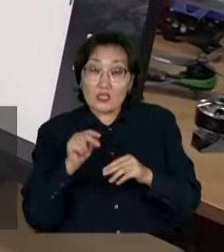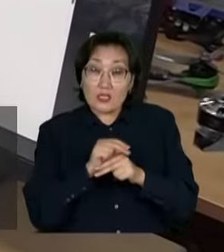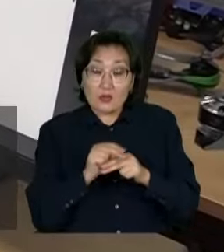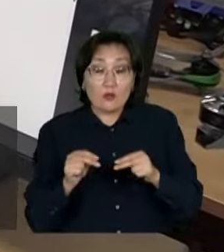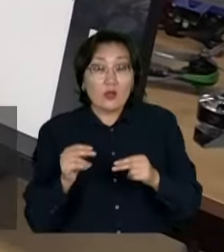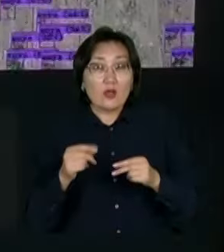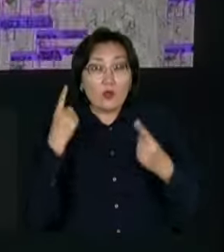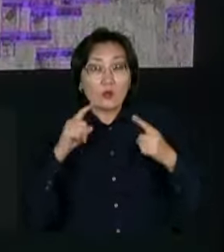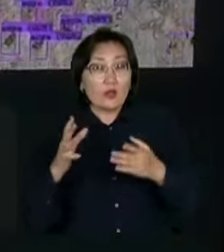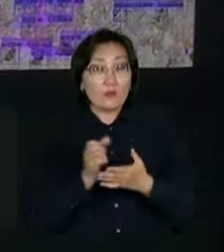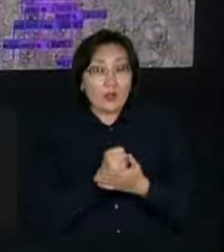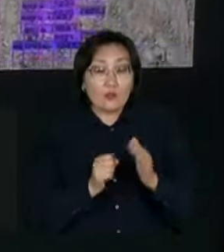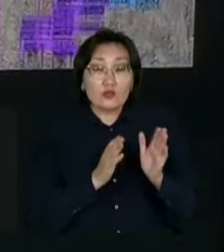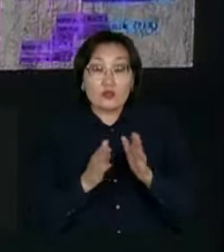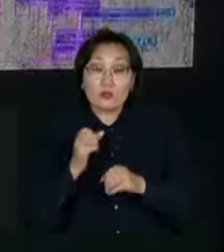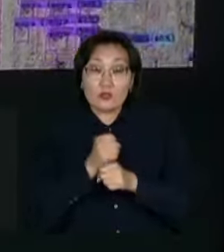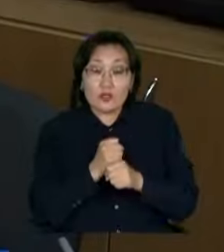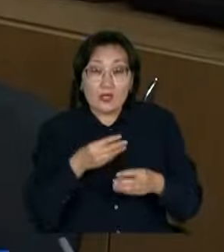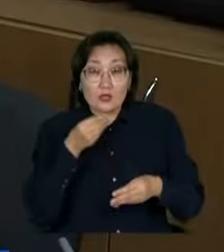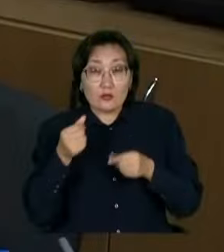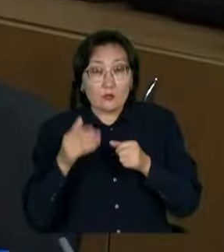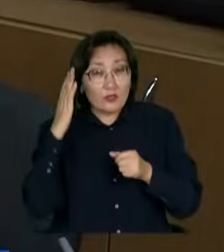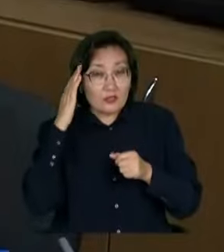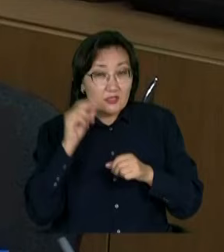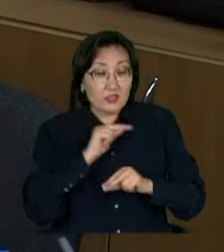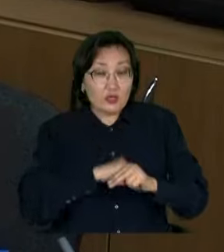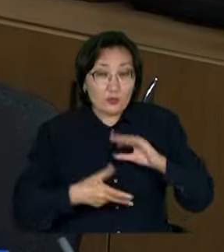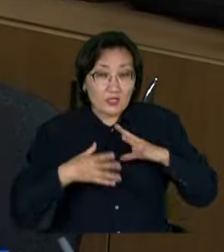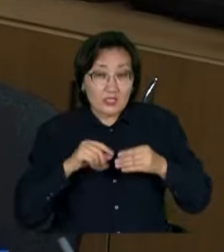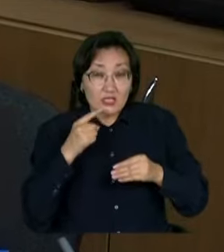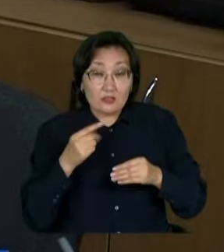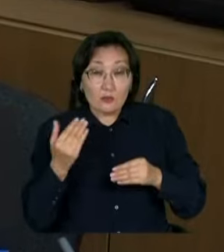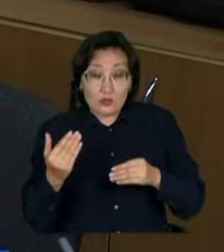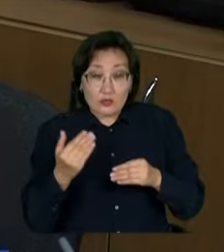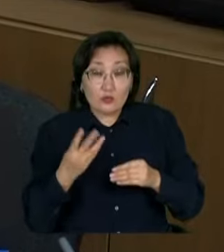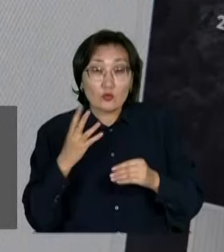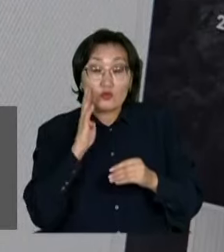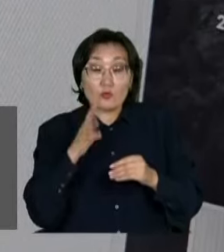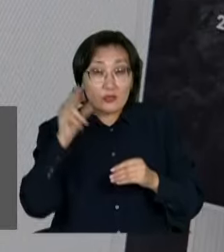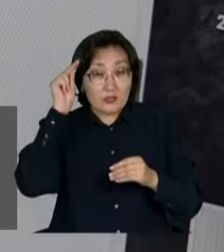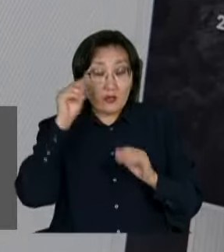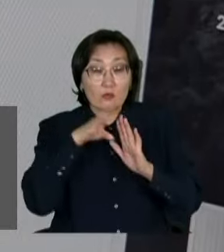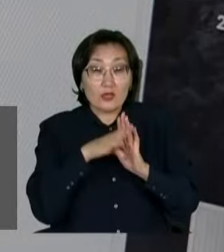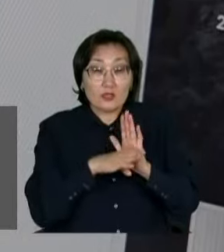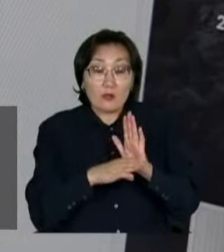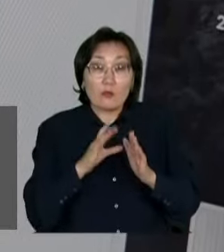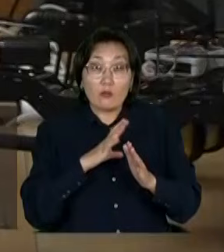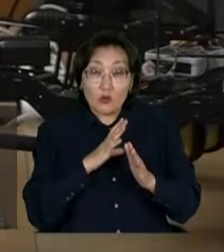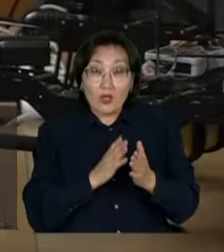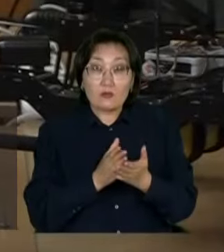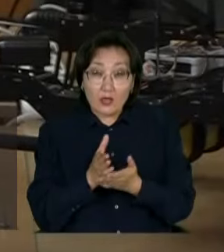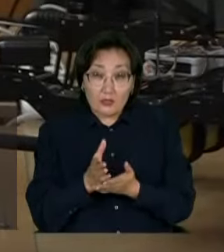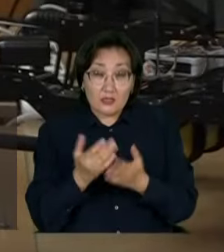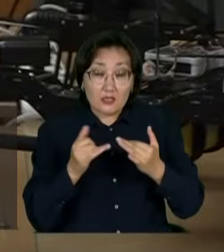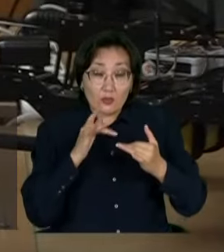табатын жүйені шығарған. Мұның бәрі жасанды интеллектпен жұмыс істеудің нәтижесі дейді түлек. Бұл оның 4 жылдық оқу бағдарламасында болған бағыт.